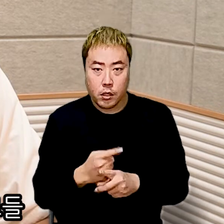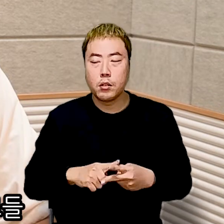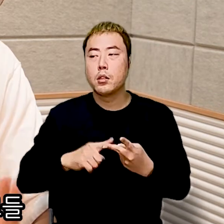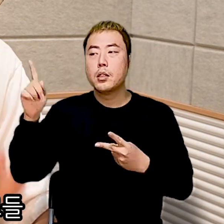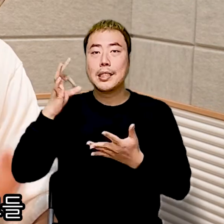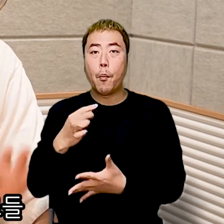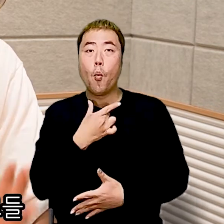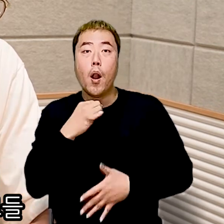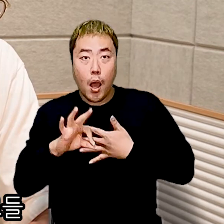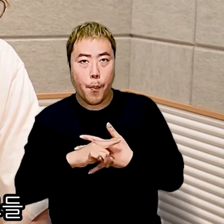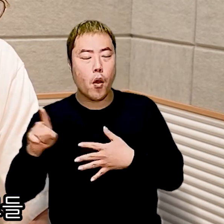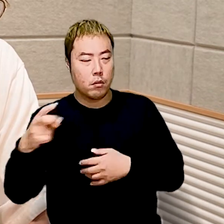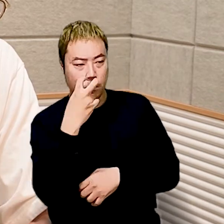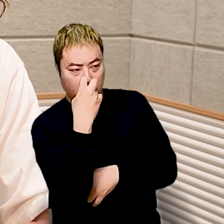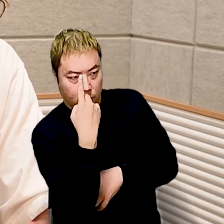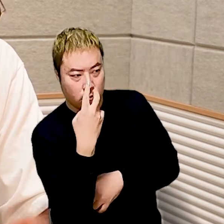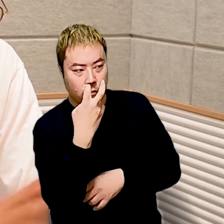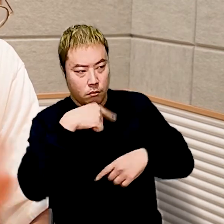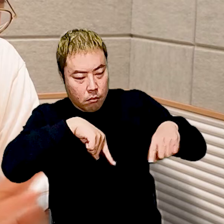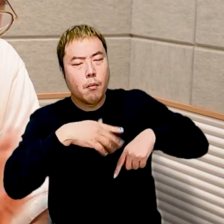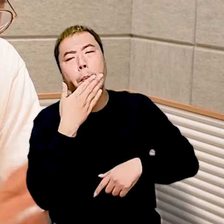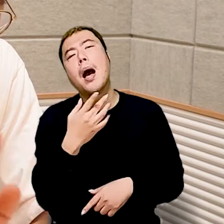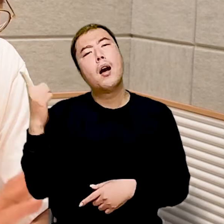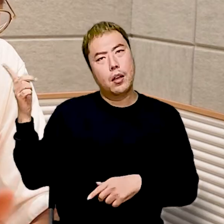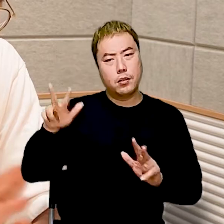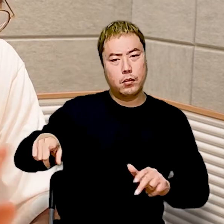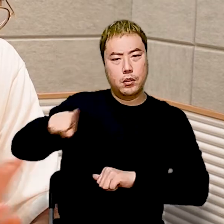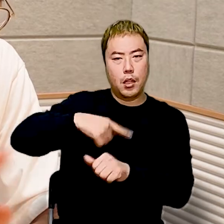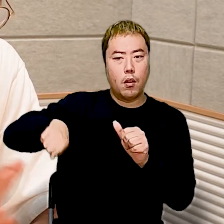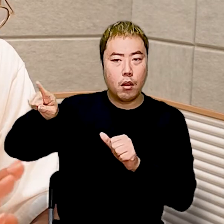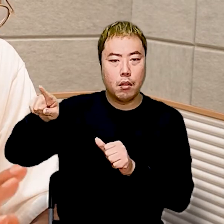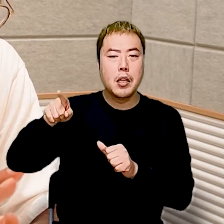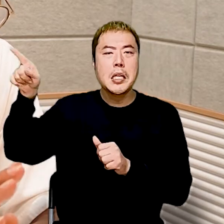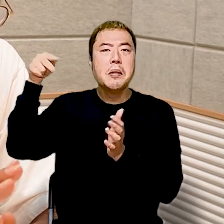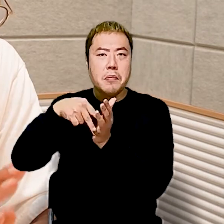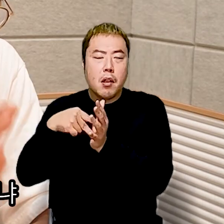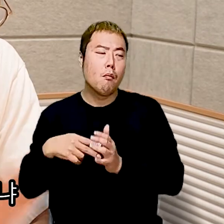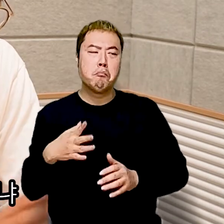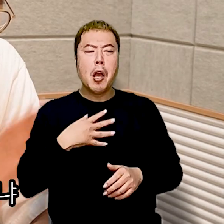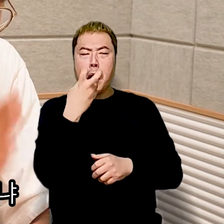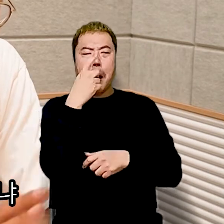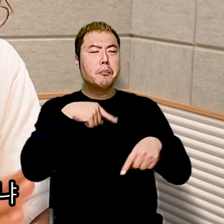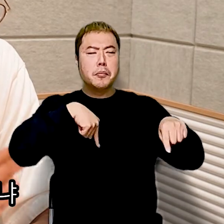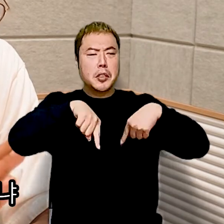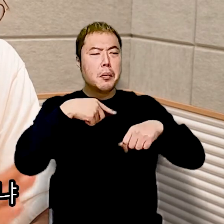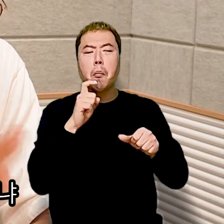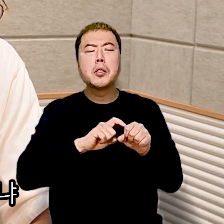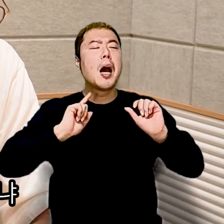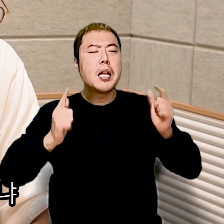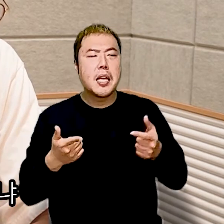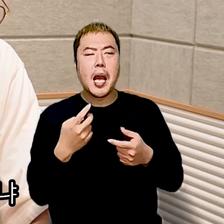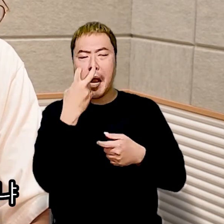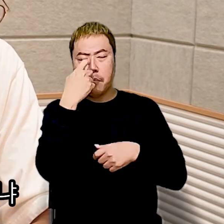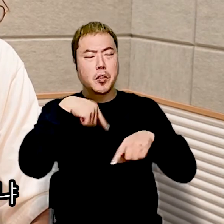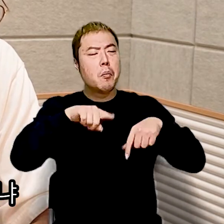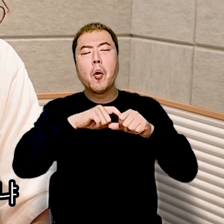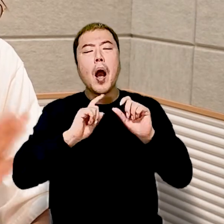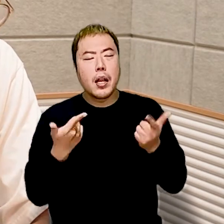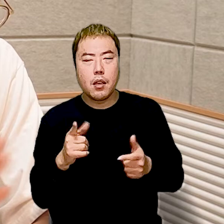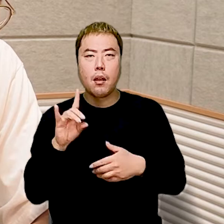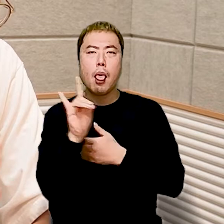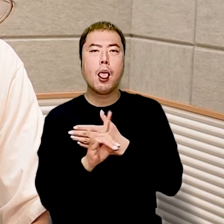수 있는 재료들. 감시로 활용되고 있지 않다라고 얘기를 하는데 감시로 활용하냐 활용하지